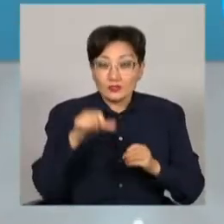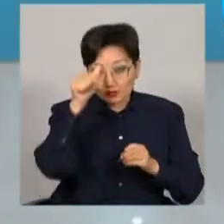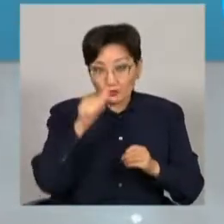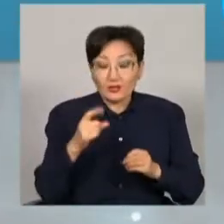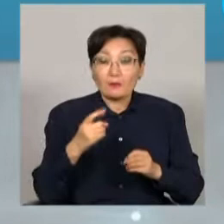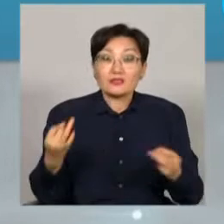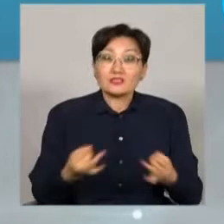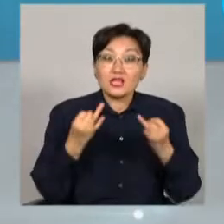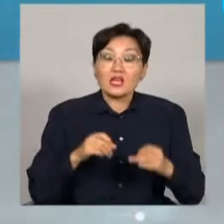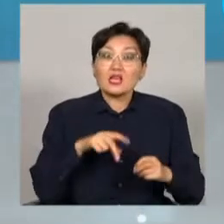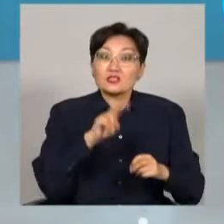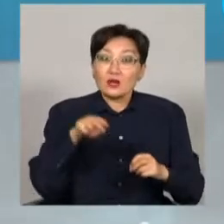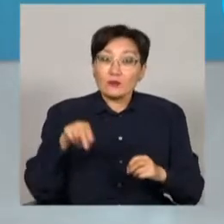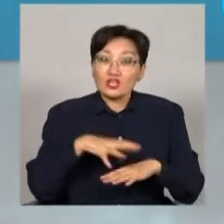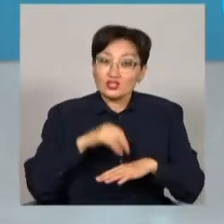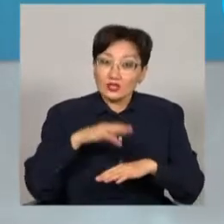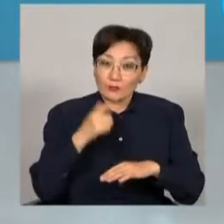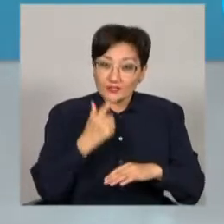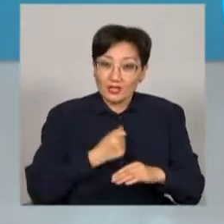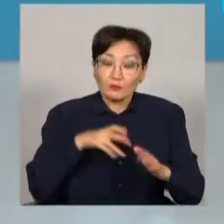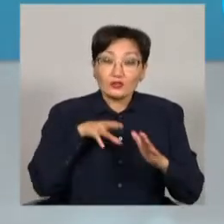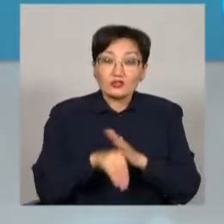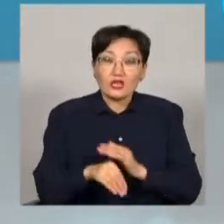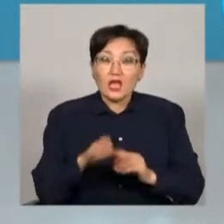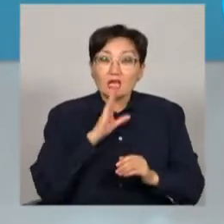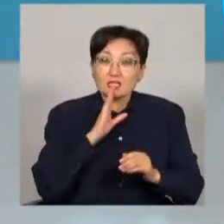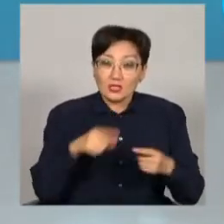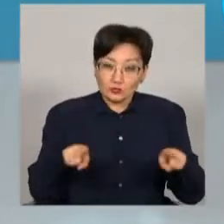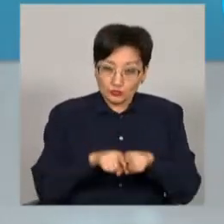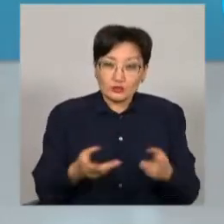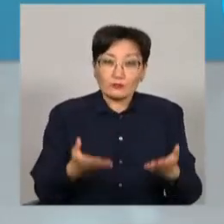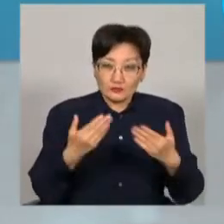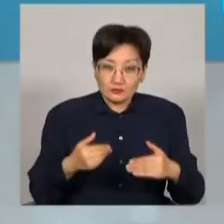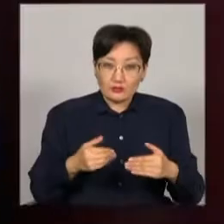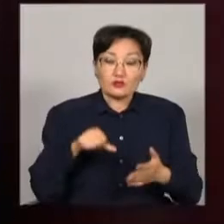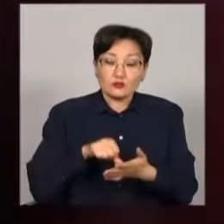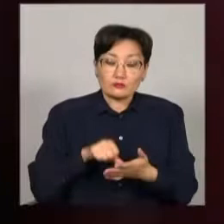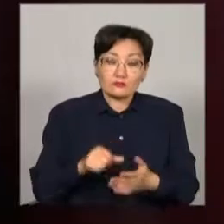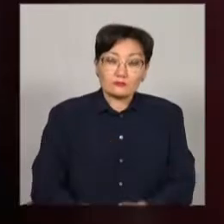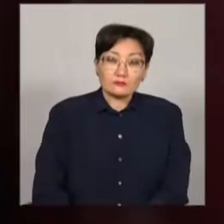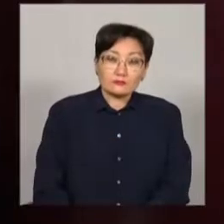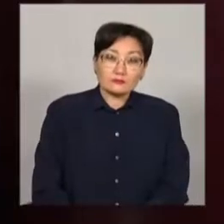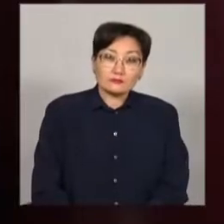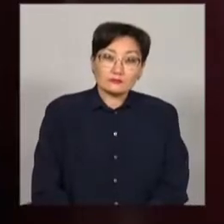қызықты дерек. Норвегия мен Швецияда әскер қатарына қыздар да қабылданады екен.